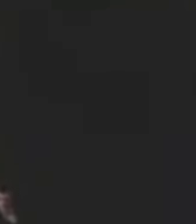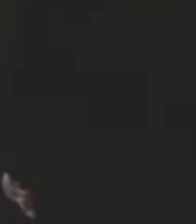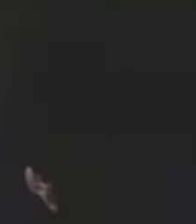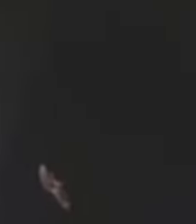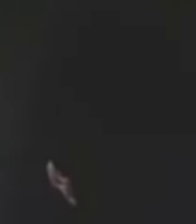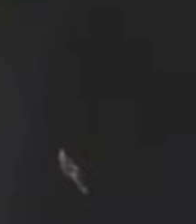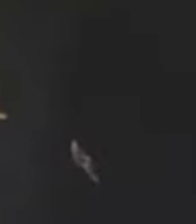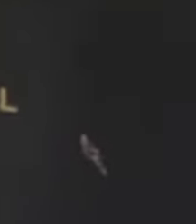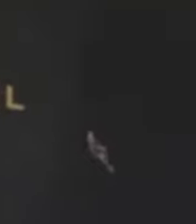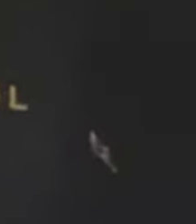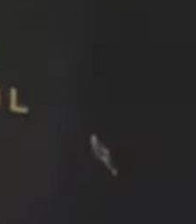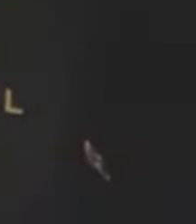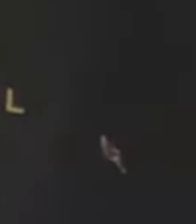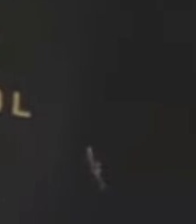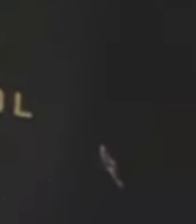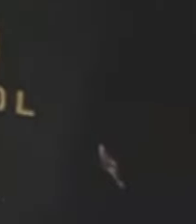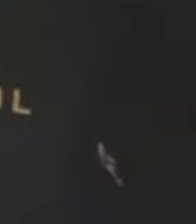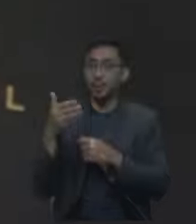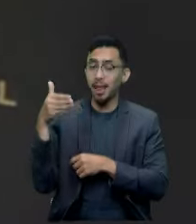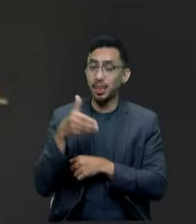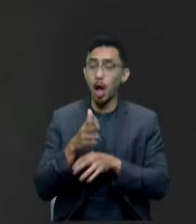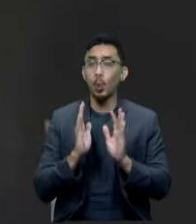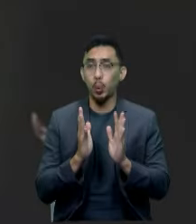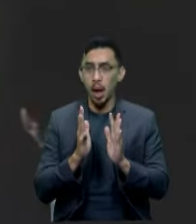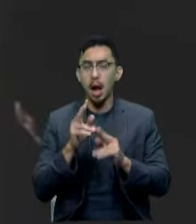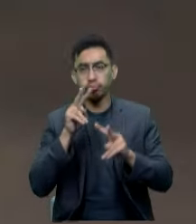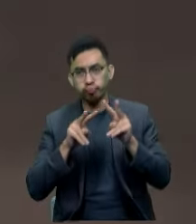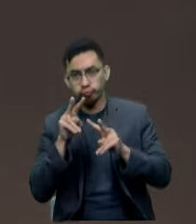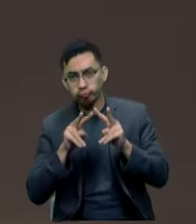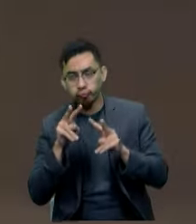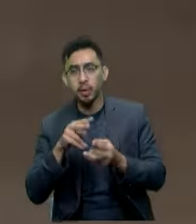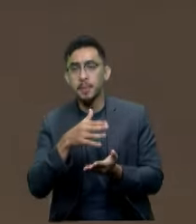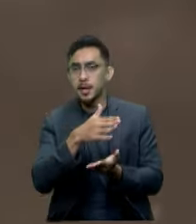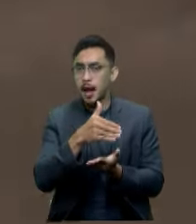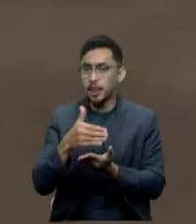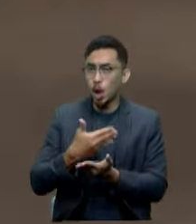pemantauan, termasuk jumlah korban yang ada dan